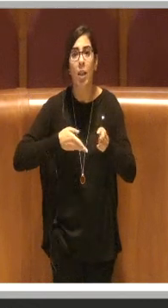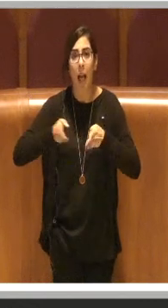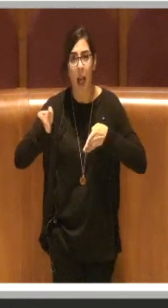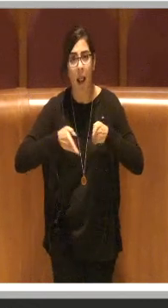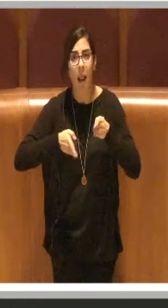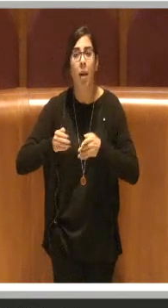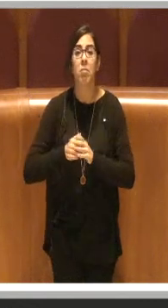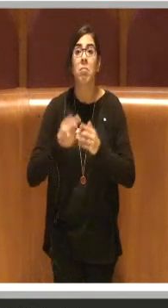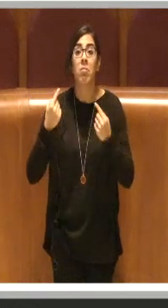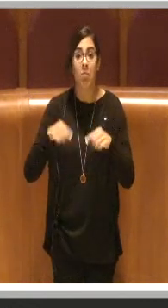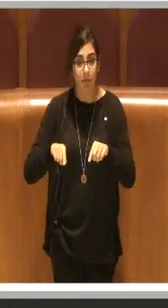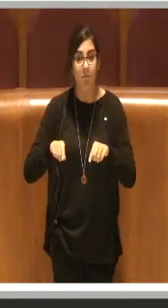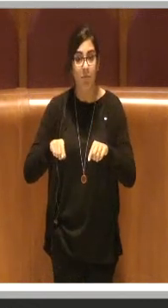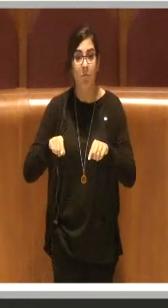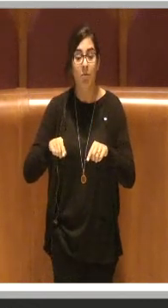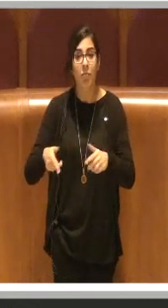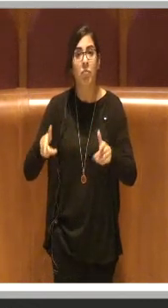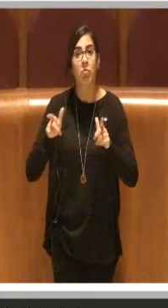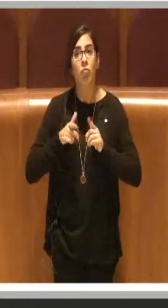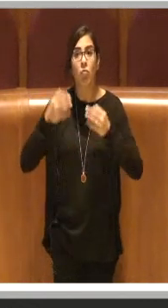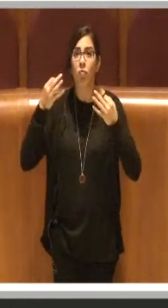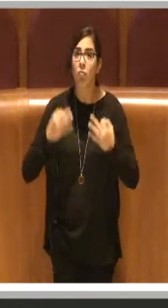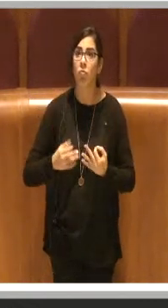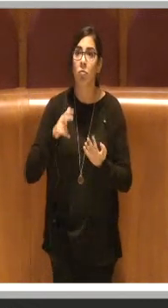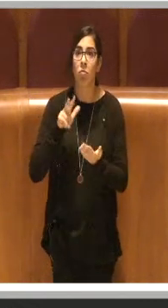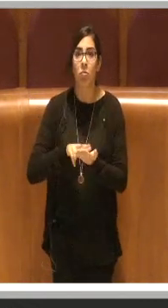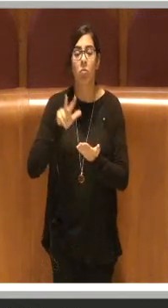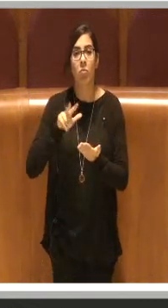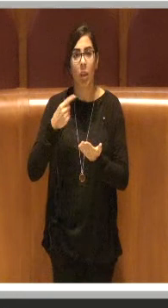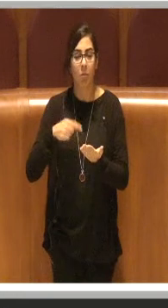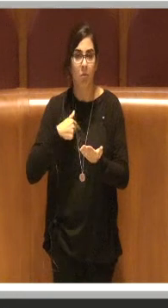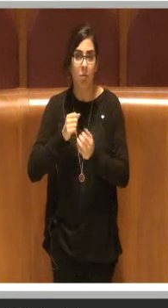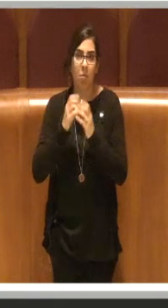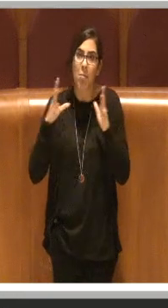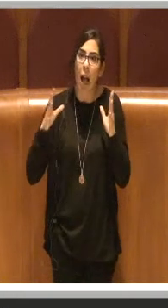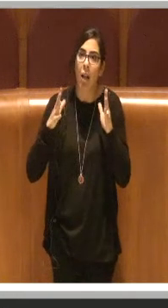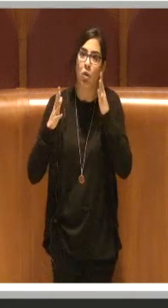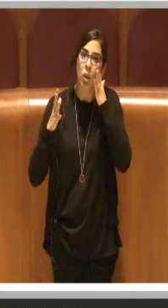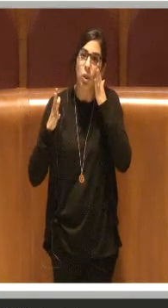all'amministrazione per assicurare, ecco, quello che immagino comunque, ecco, sia un po'